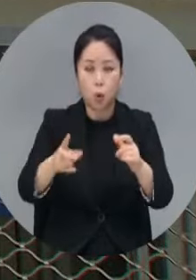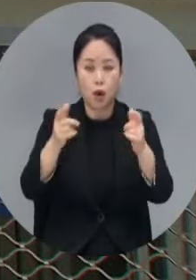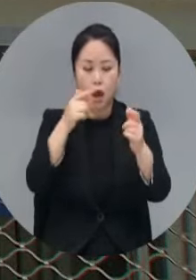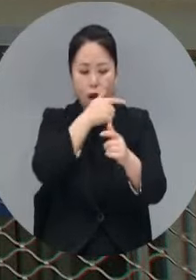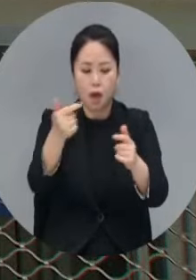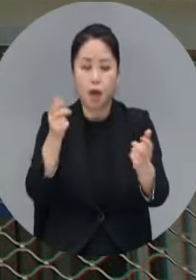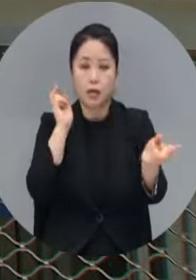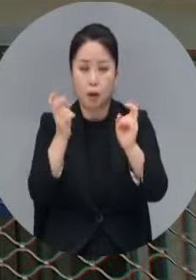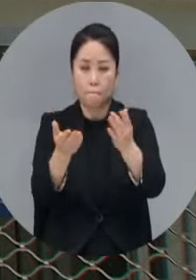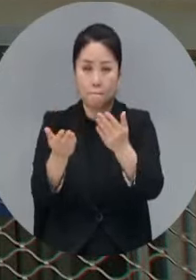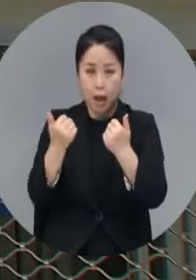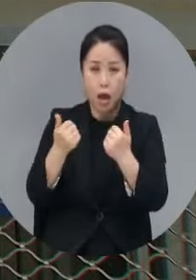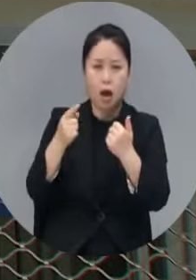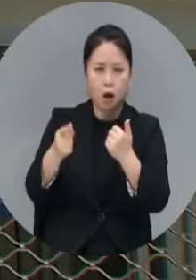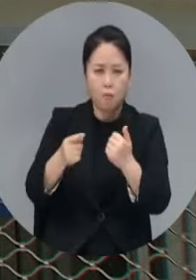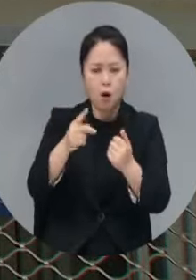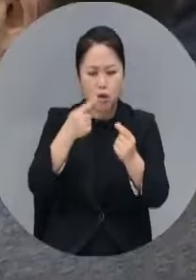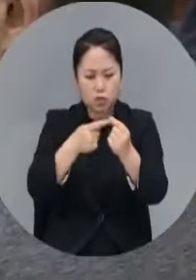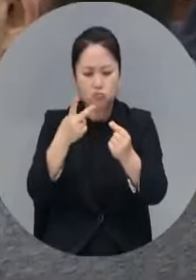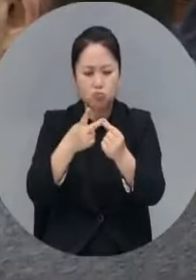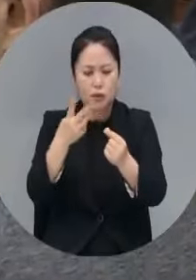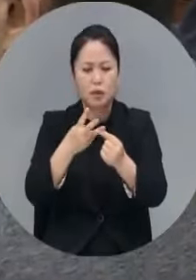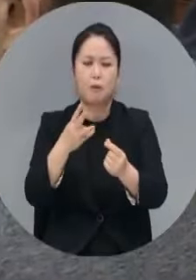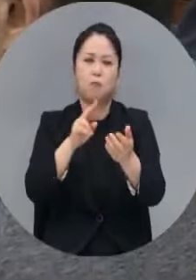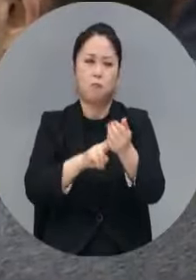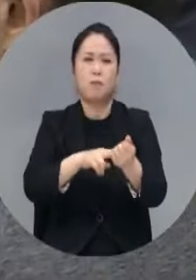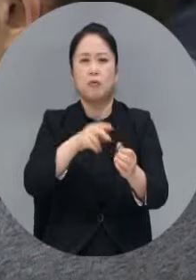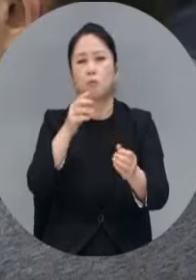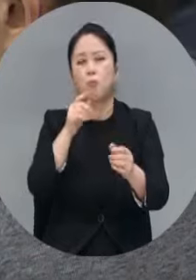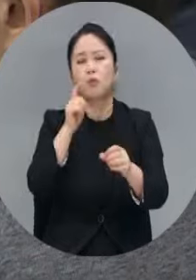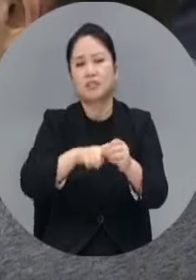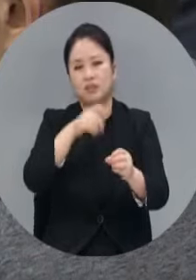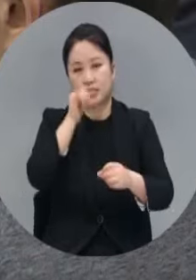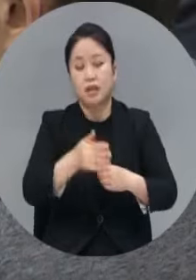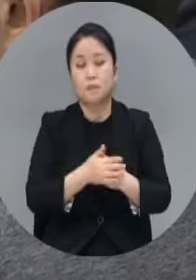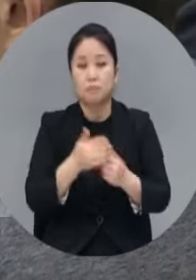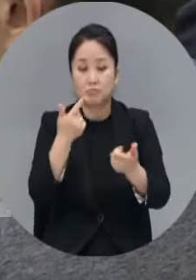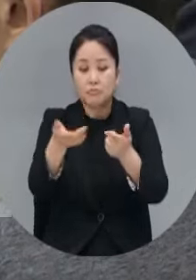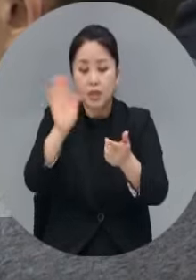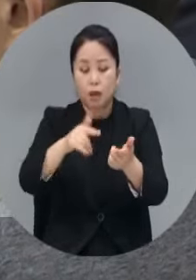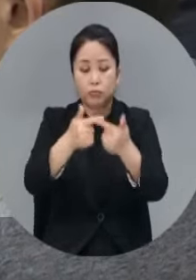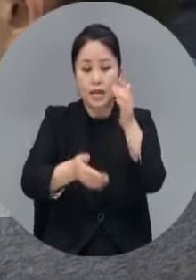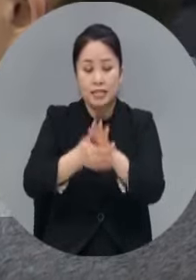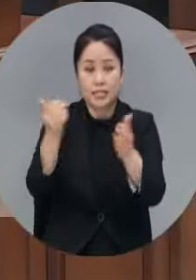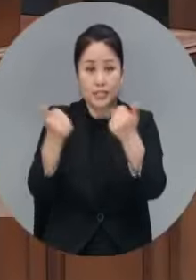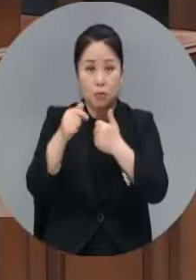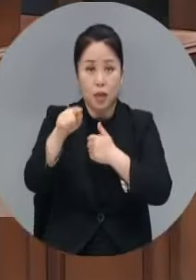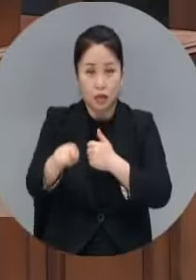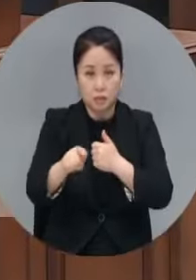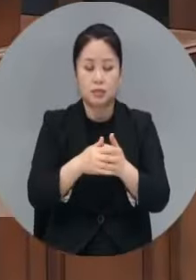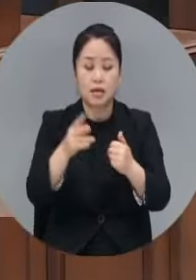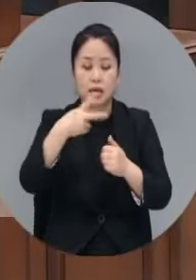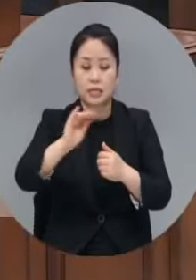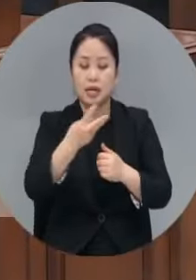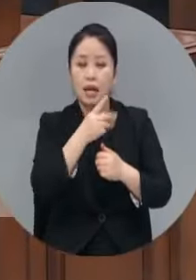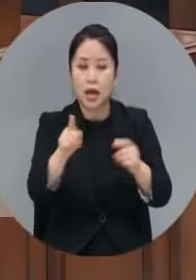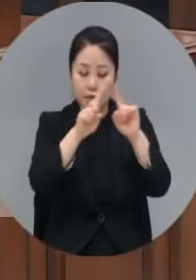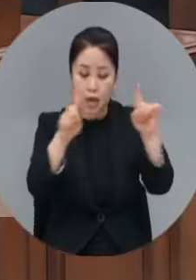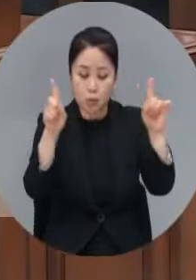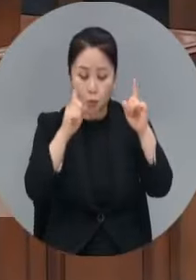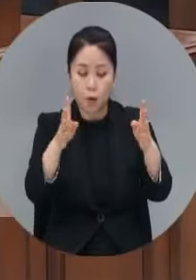이중 삼중에 또 암묵적인 목적이 있습니다. 부산시의회는 신라대 등과의 협약 동의안을 검토 끝에